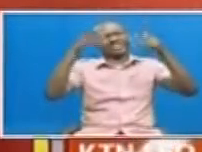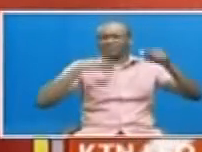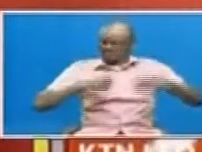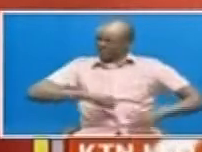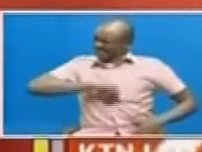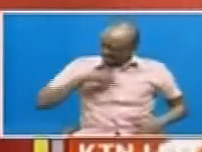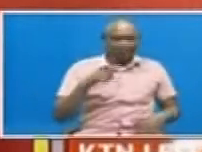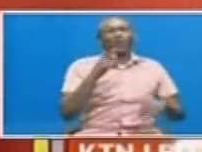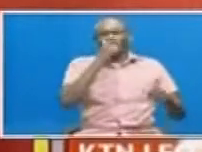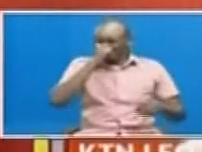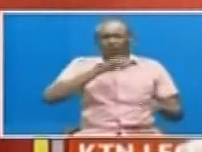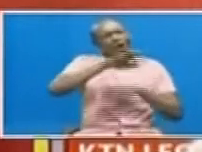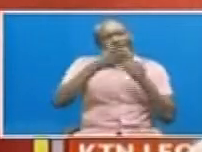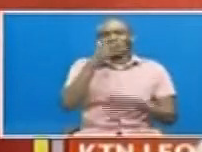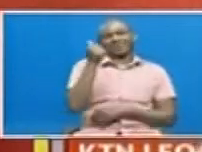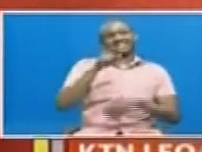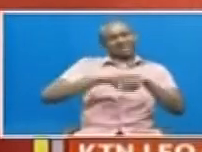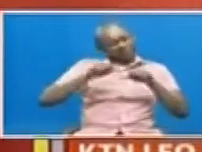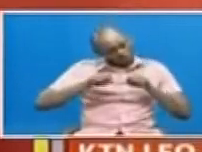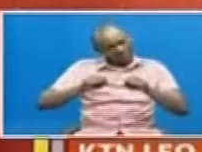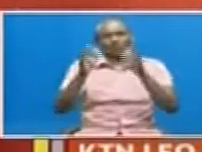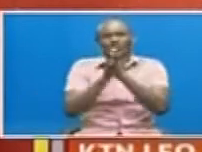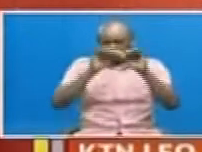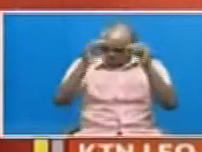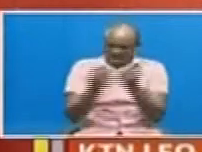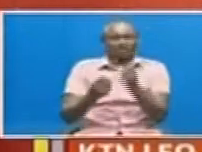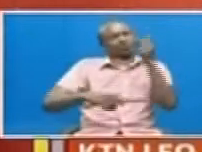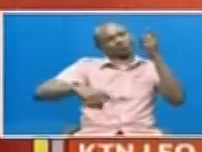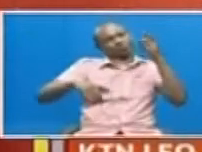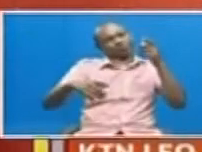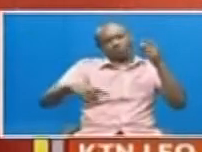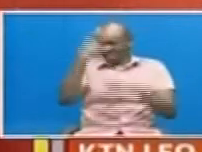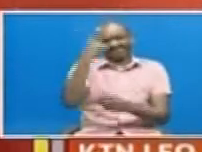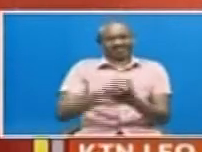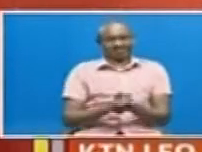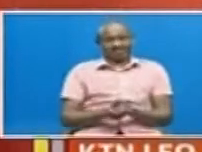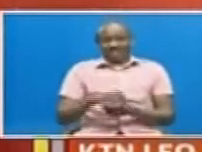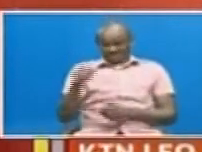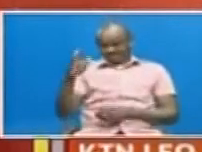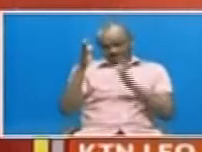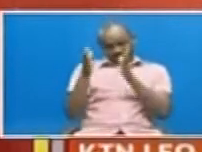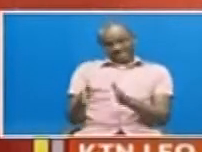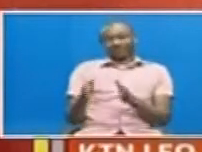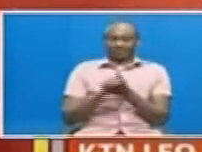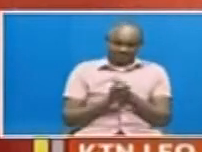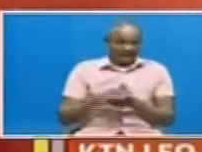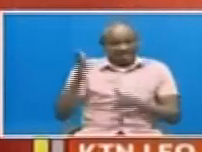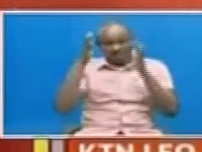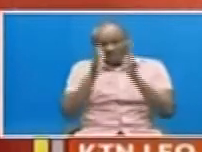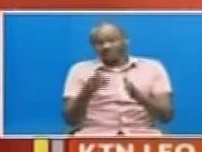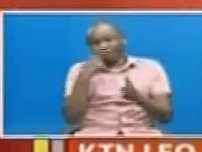proud and wish you all the best as you proceed for the world's title. Huyo ni Kenneth Maite. Mwingine